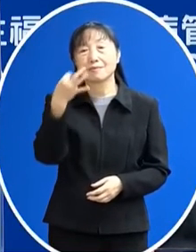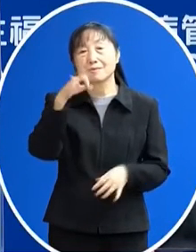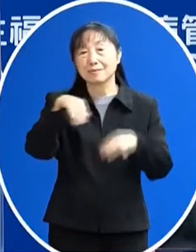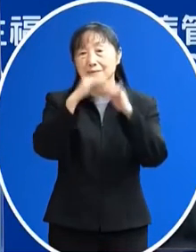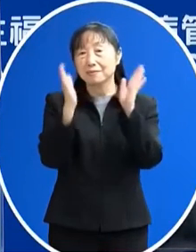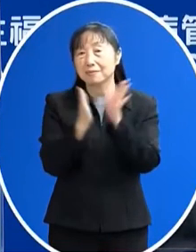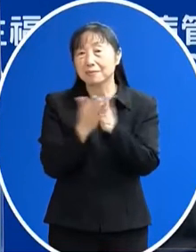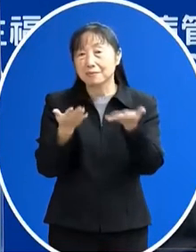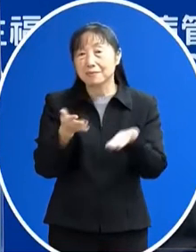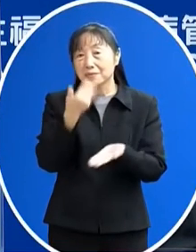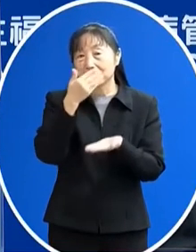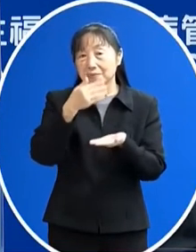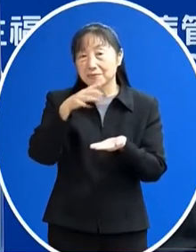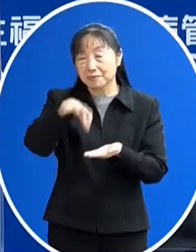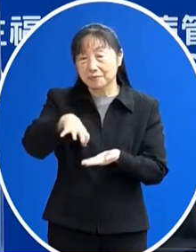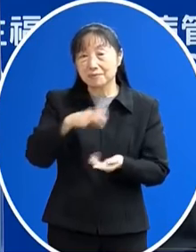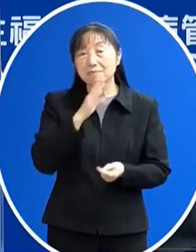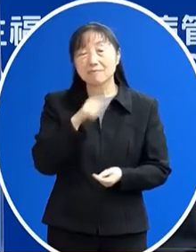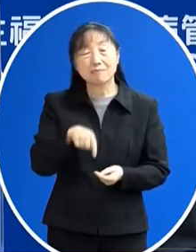个贝加尔